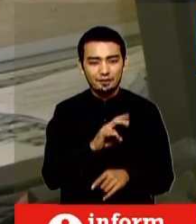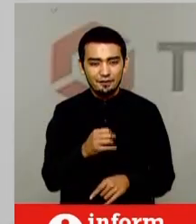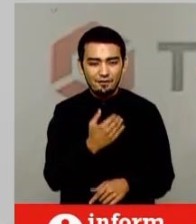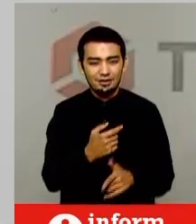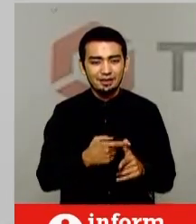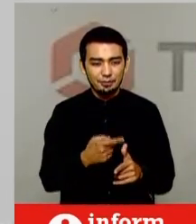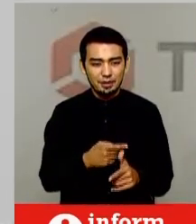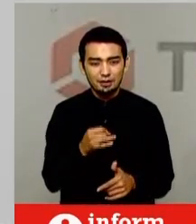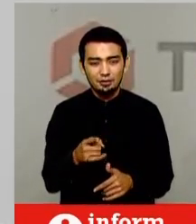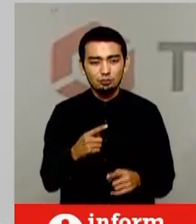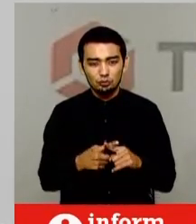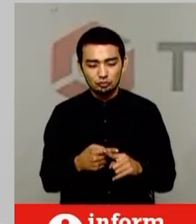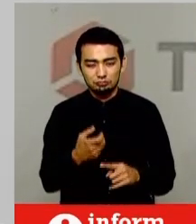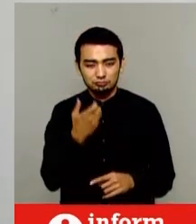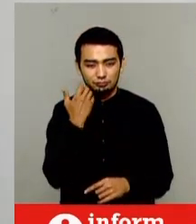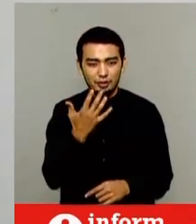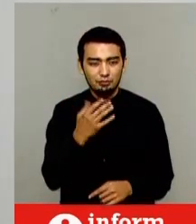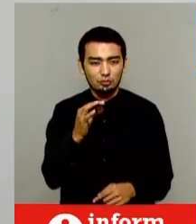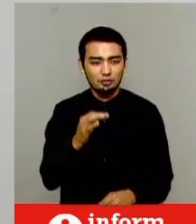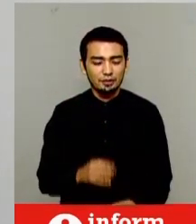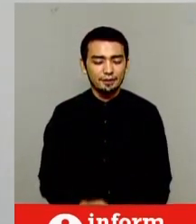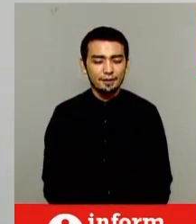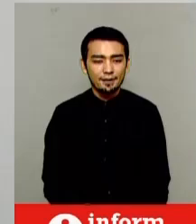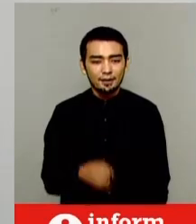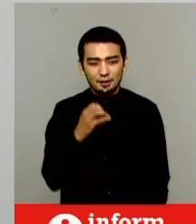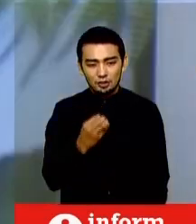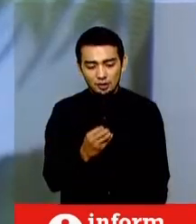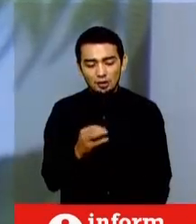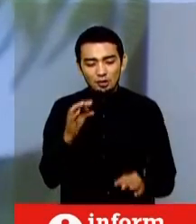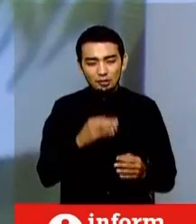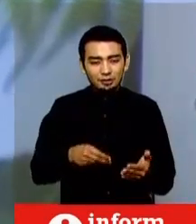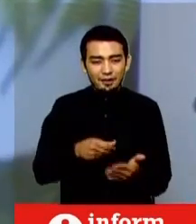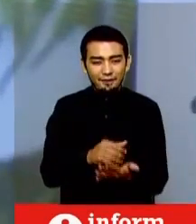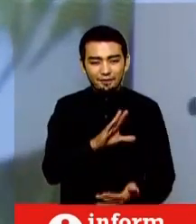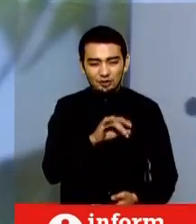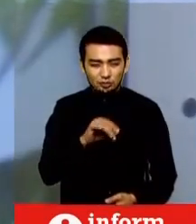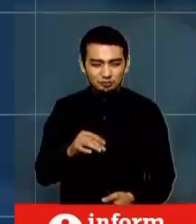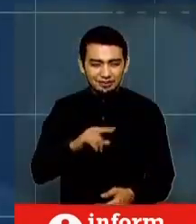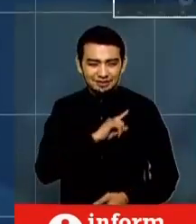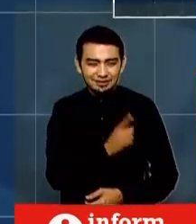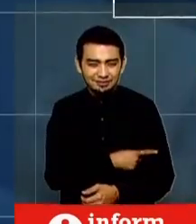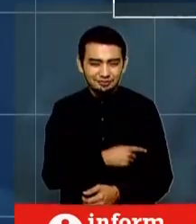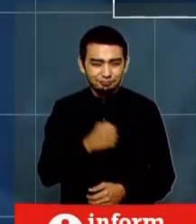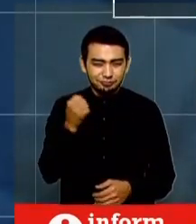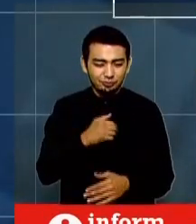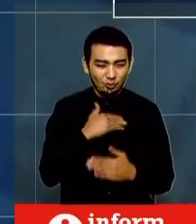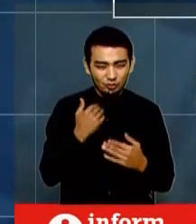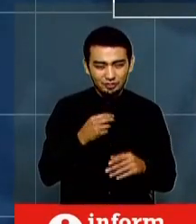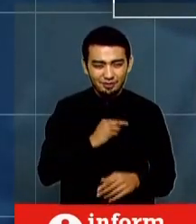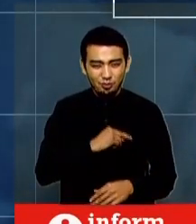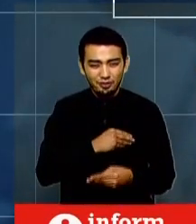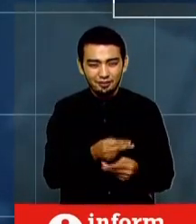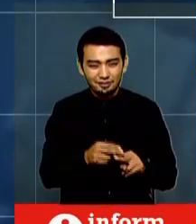имя. Это дополнительный налог на бизнес, безусловно. Ну а для того, чтобы эти взносы не сильно били по карману работодателей, в Министерстве